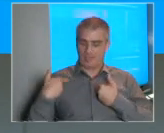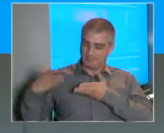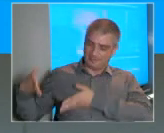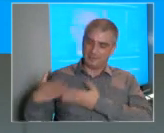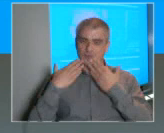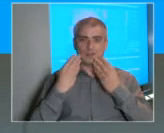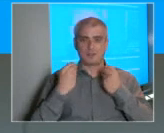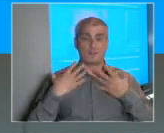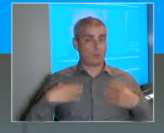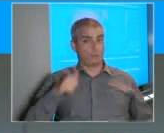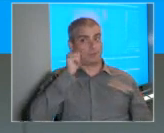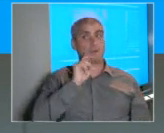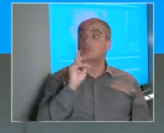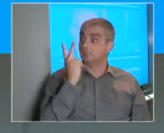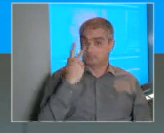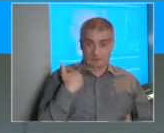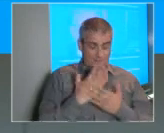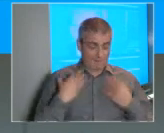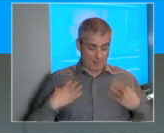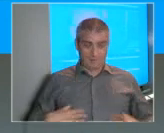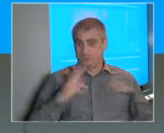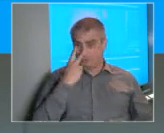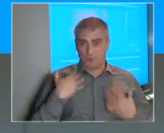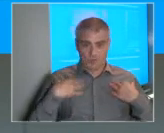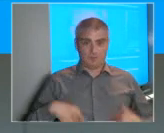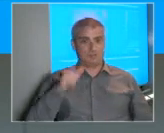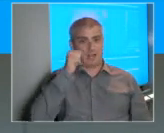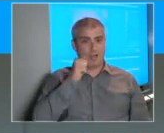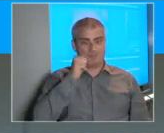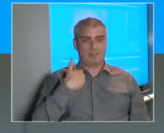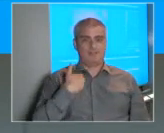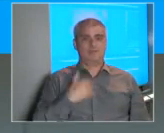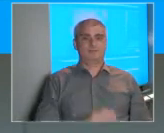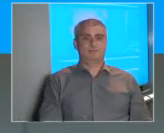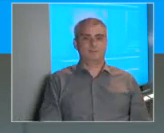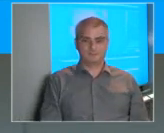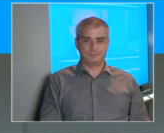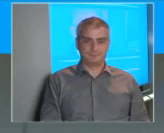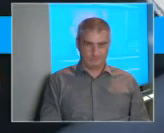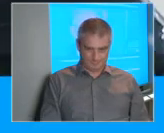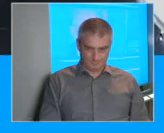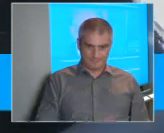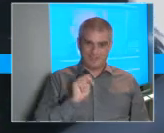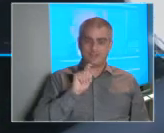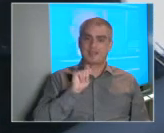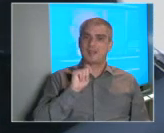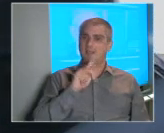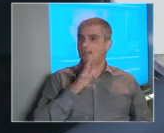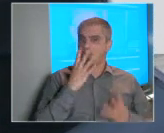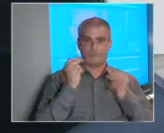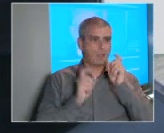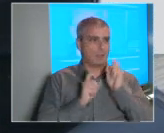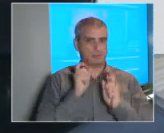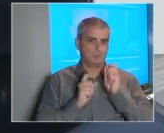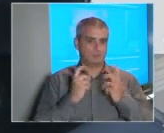רבה. חולצה לבנה, עידן. כן, כן, היא כבר. מי שרואה עכשיו, חולצתי לבנה. תודה. נטל, אני חוזר אליך, באמת הרבה מאוד